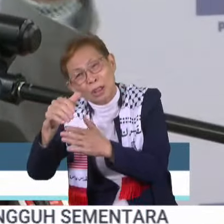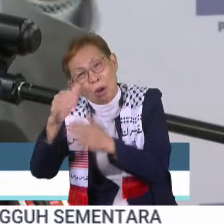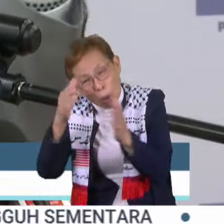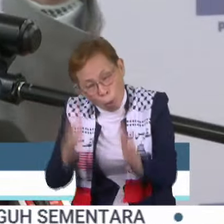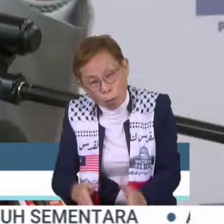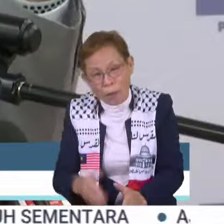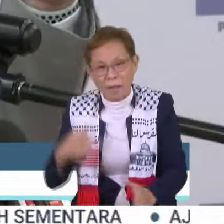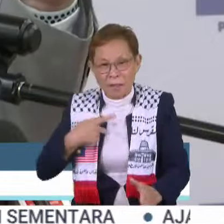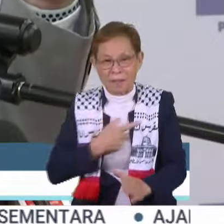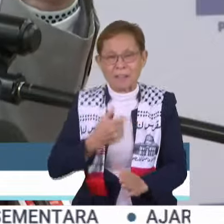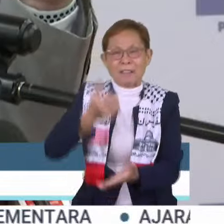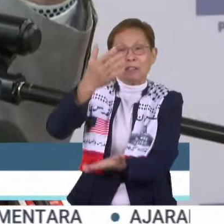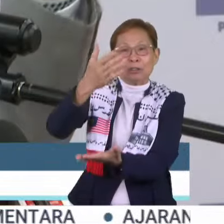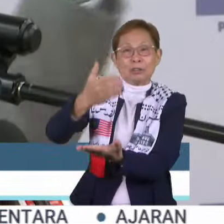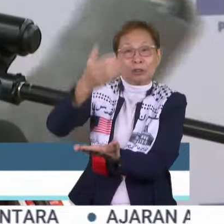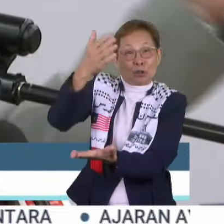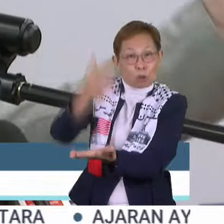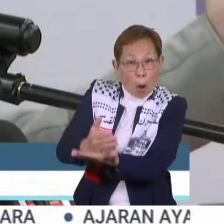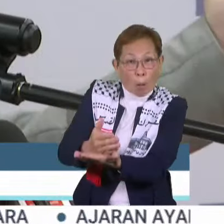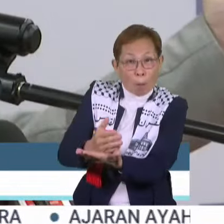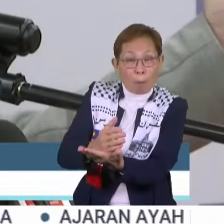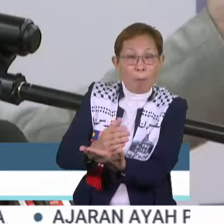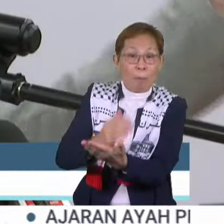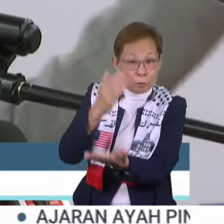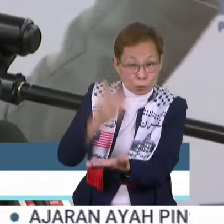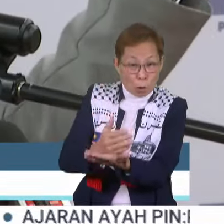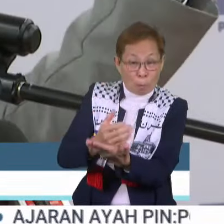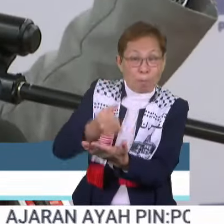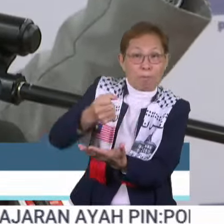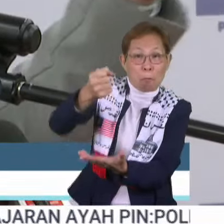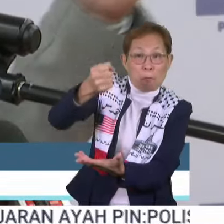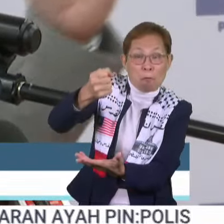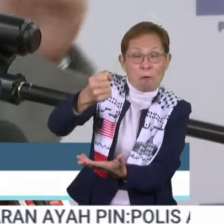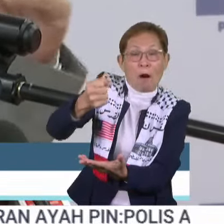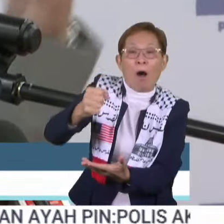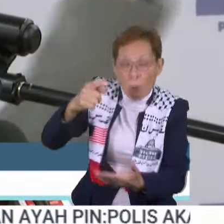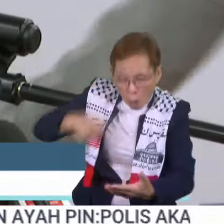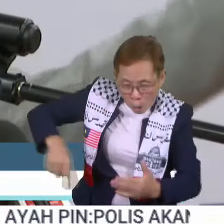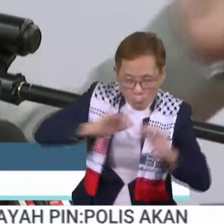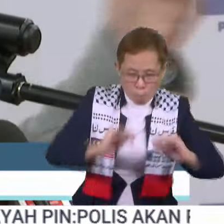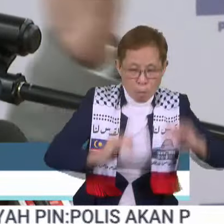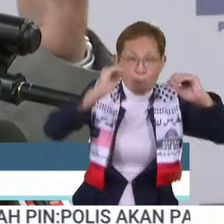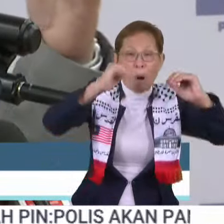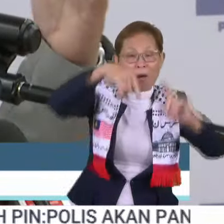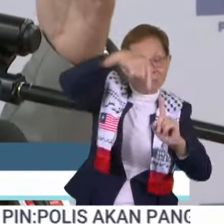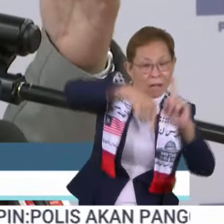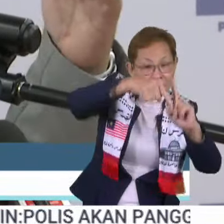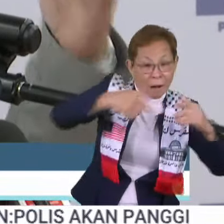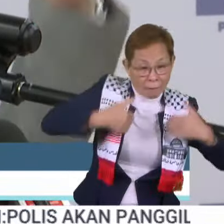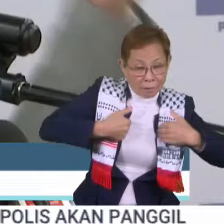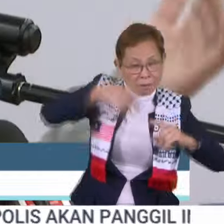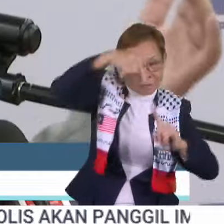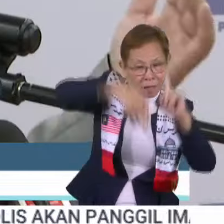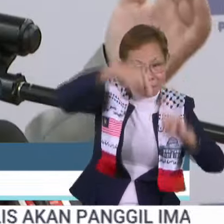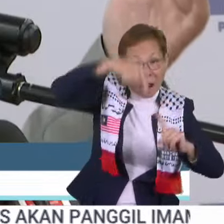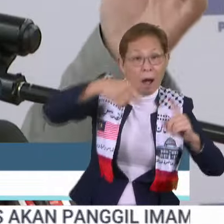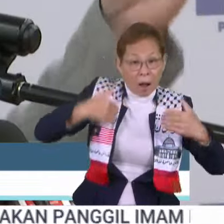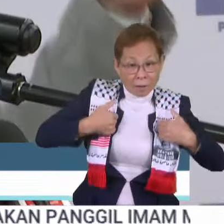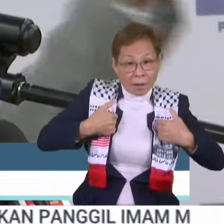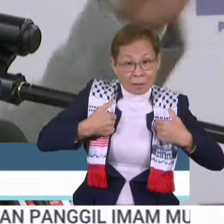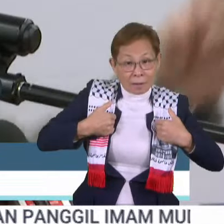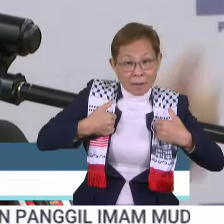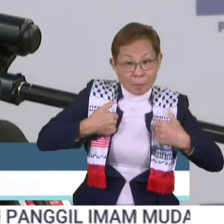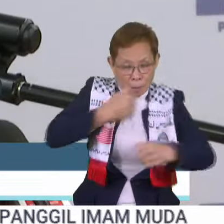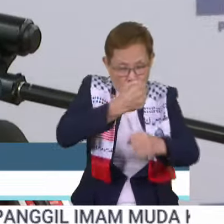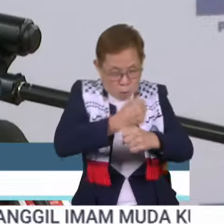it dekat satu timeline supaya orang kemaskini dan data sedia ada tu digarapkan.